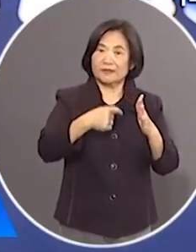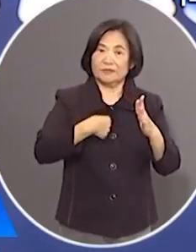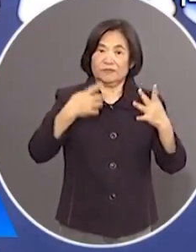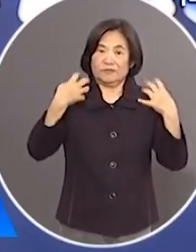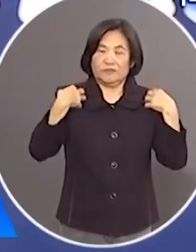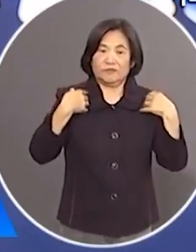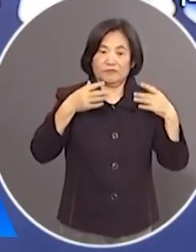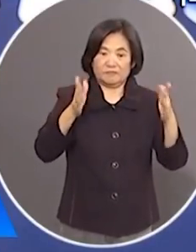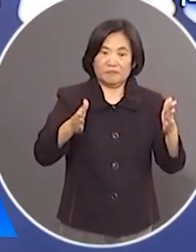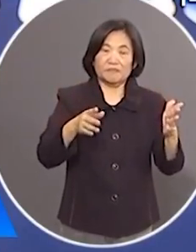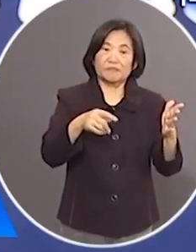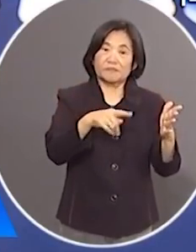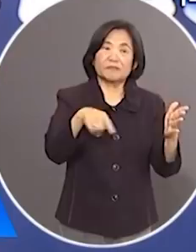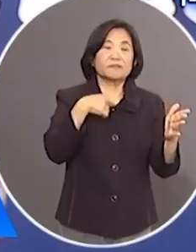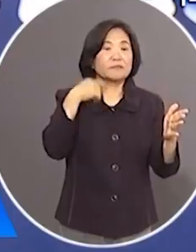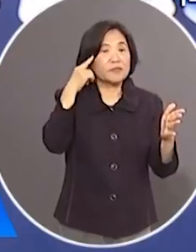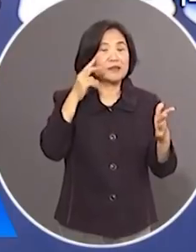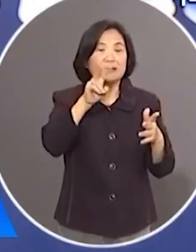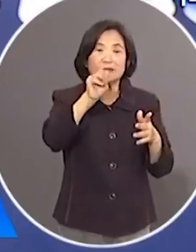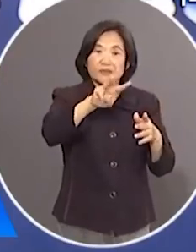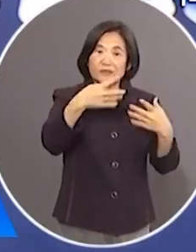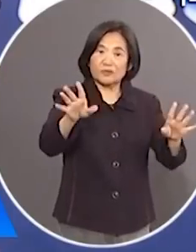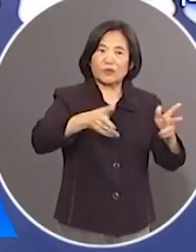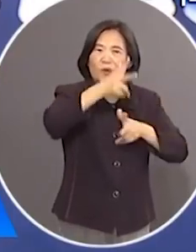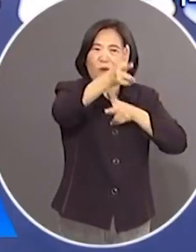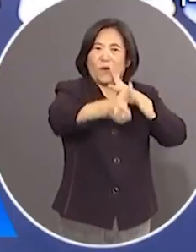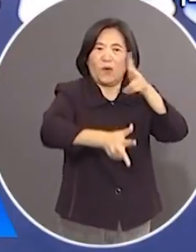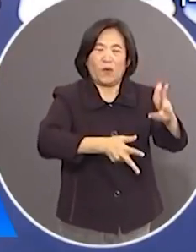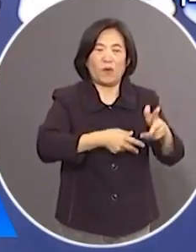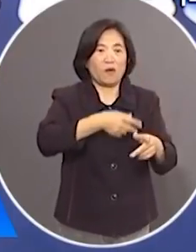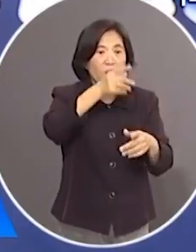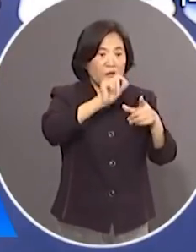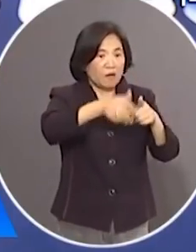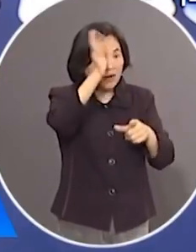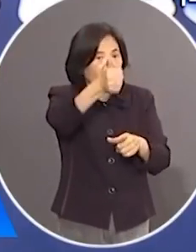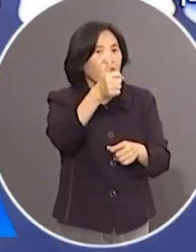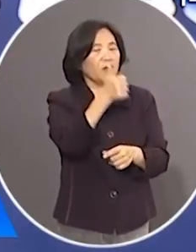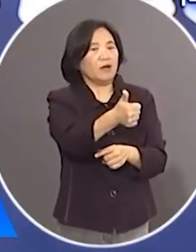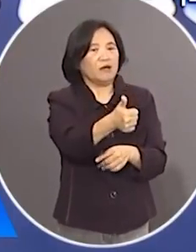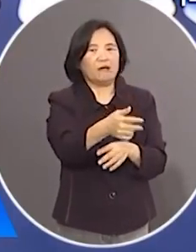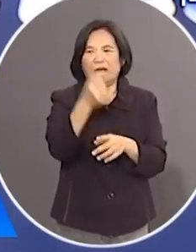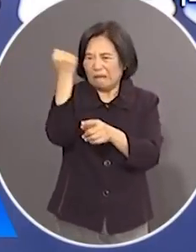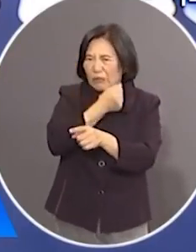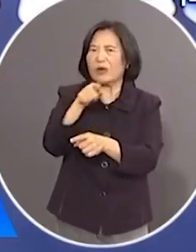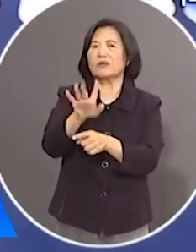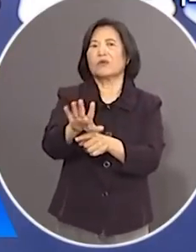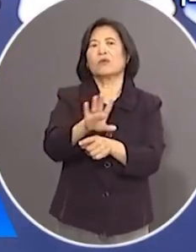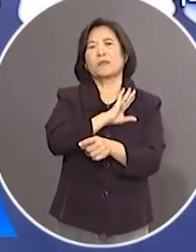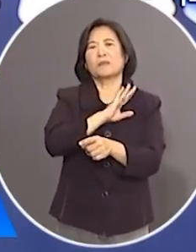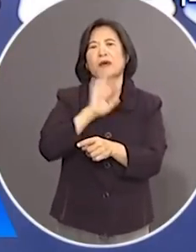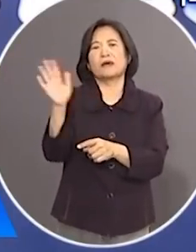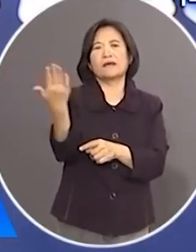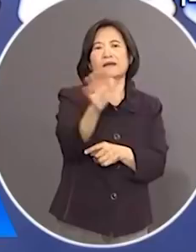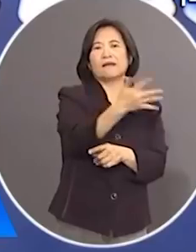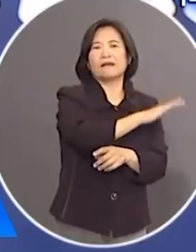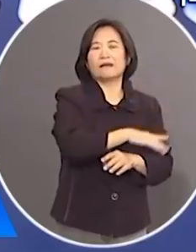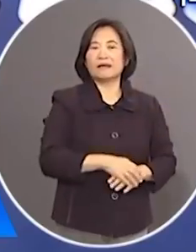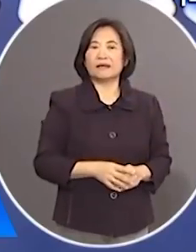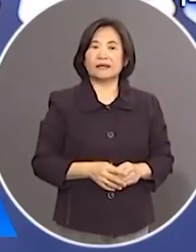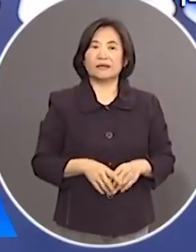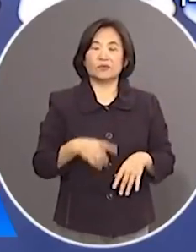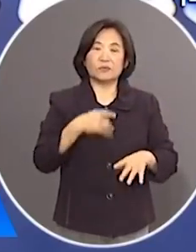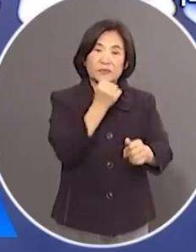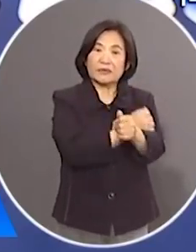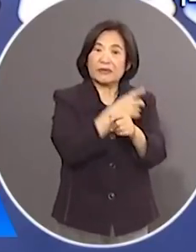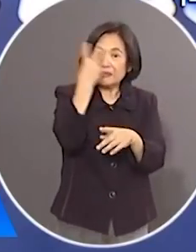道23000多个工厂，当然有好老板，也有恶老板。这个时候，我们劳检